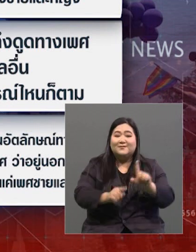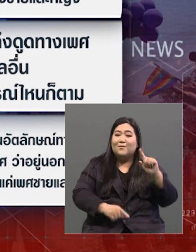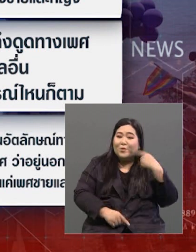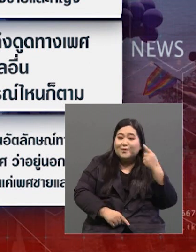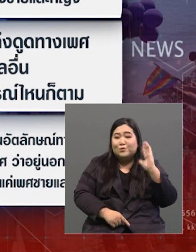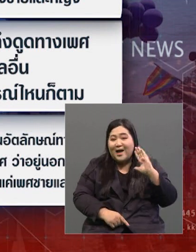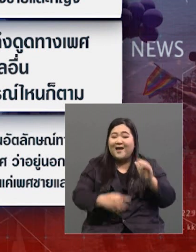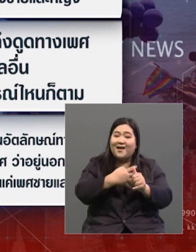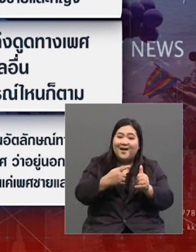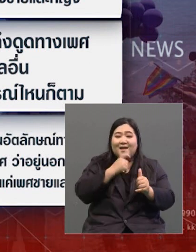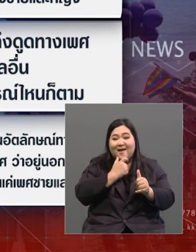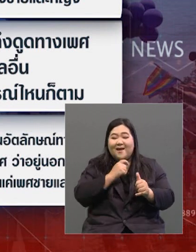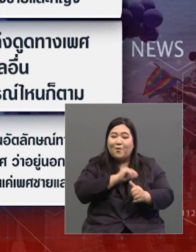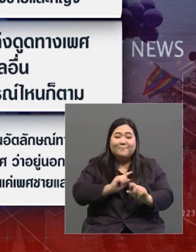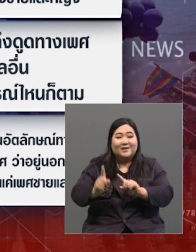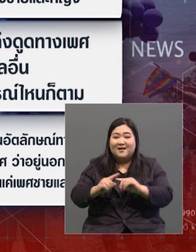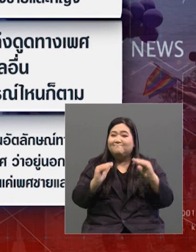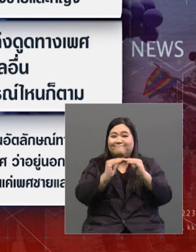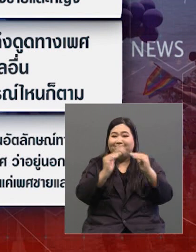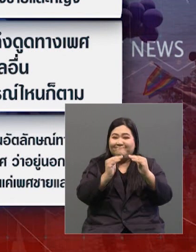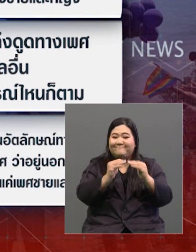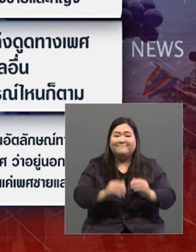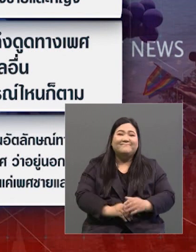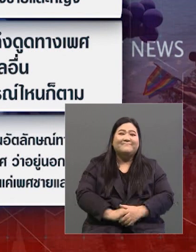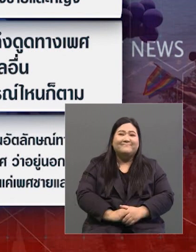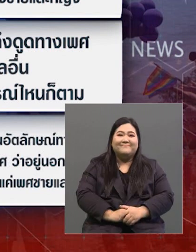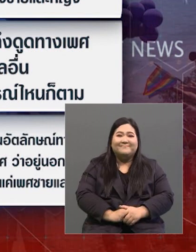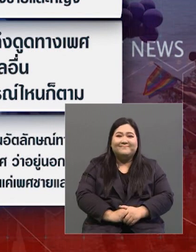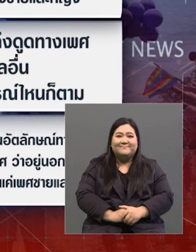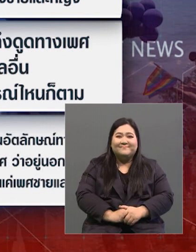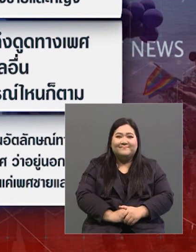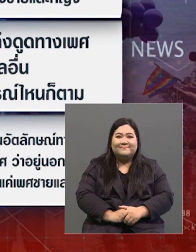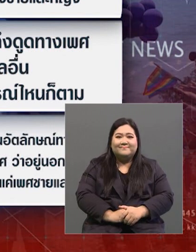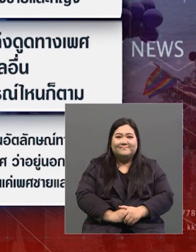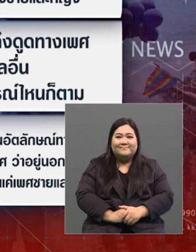มีสิทธิเสรีภาพอย่าเท่าเทียมกันนั่นเองค่ะ